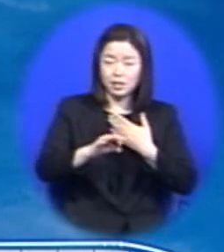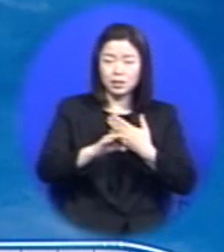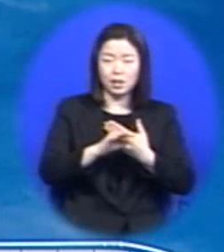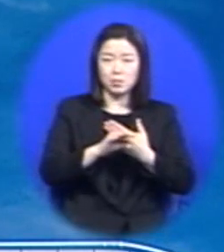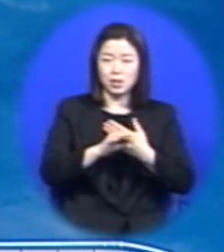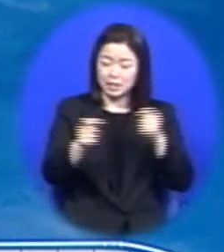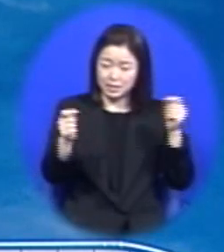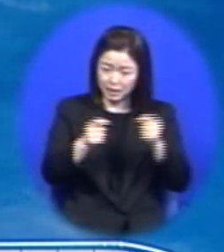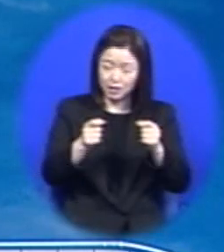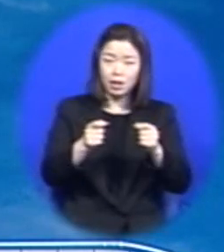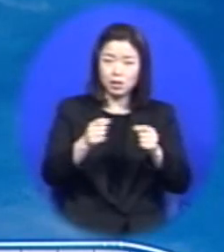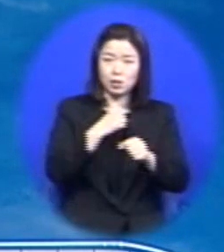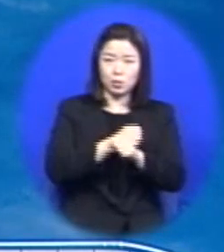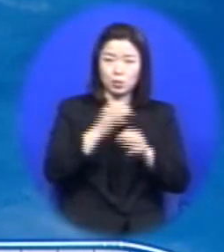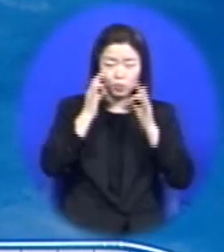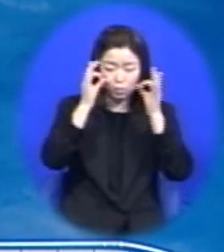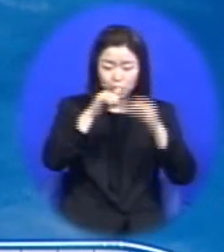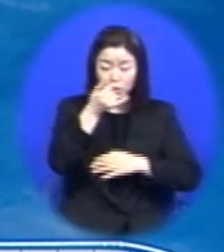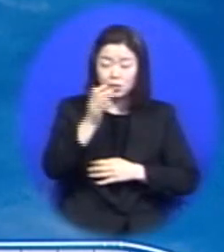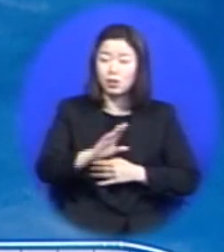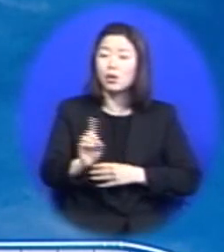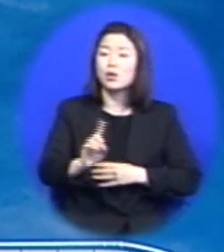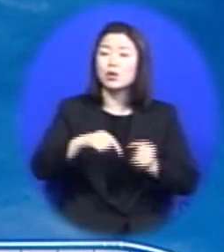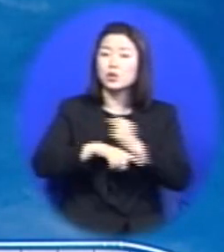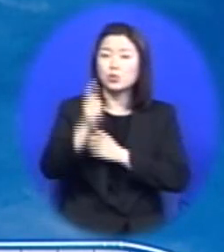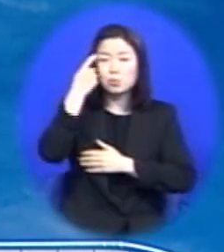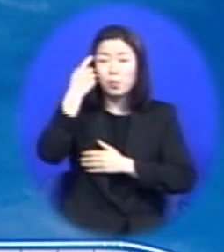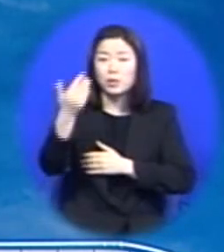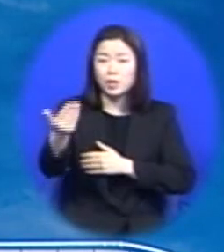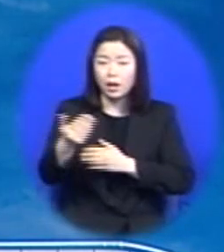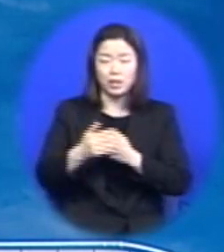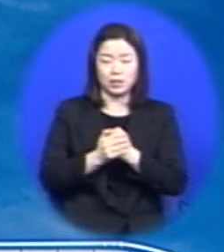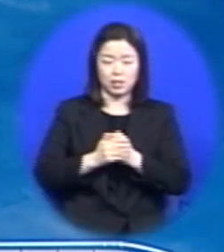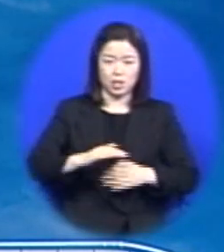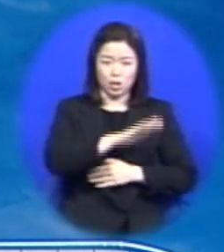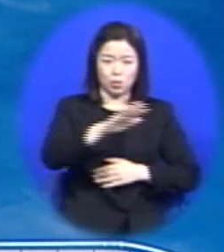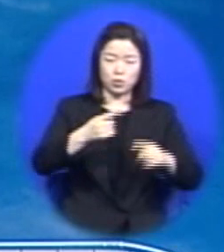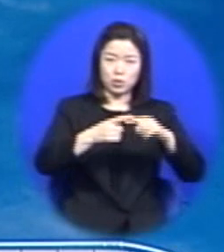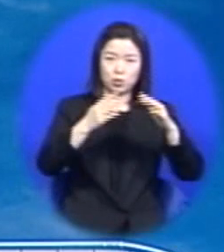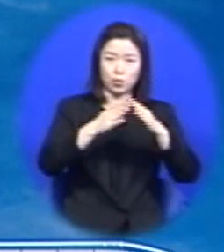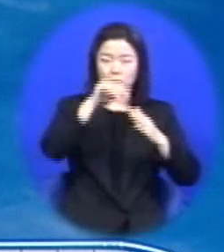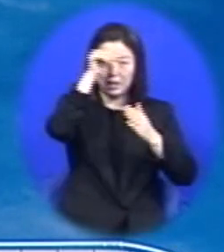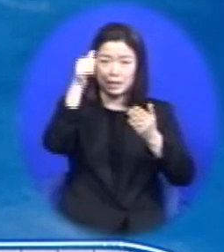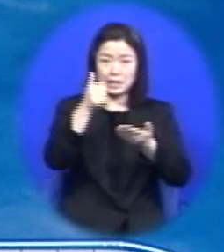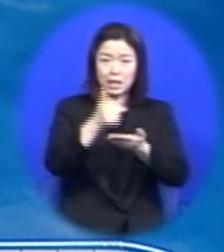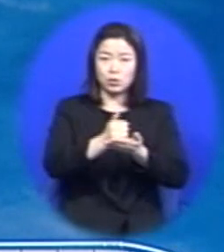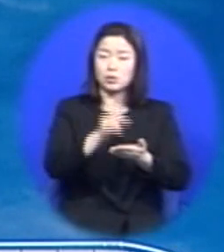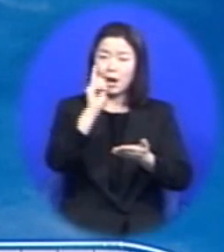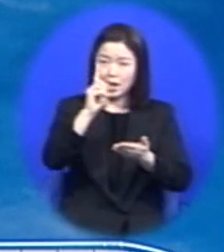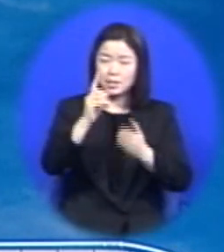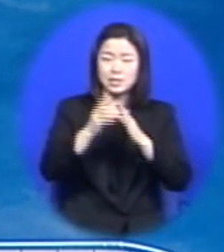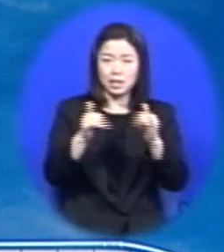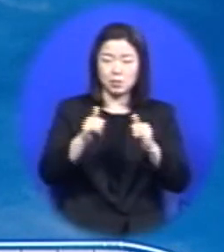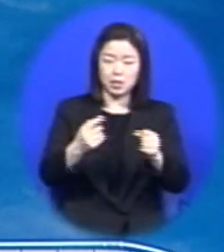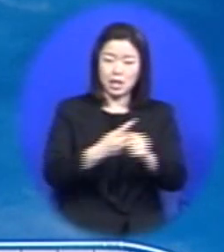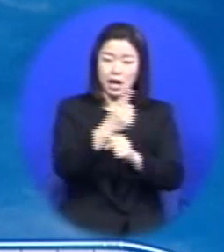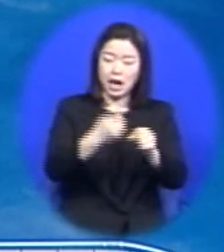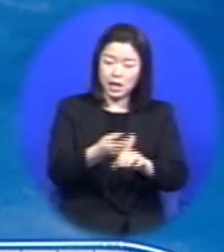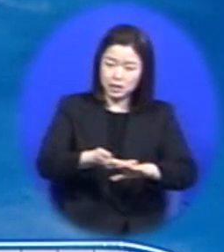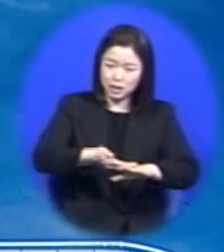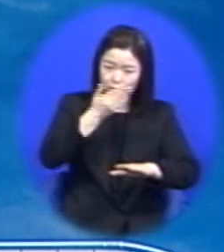노력은 합니다만 왜 그렇습니까? 그랬더니 우리 교회 장로님 중에 한 분이 한 시간만 넘으면